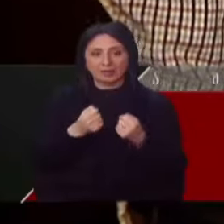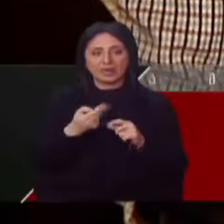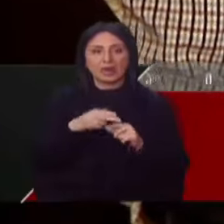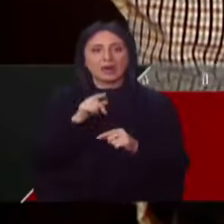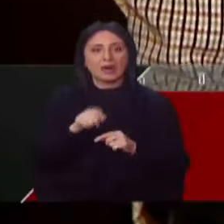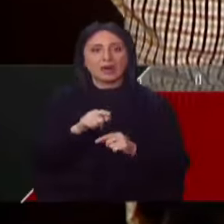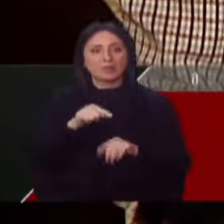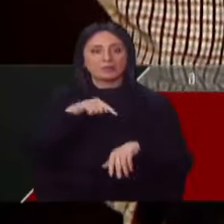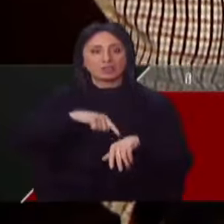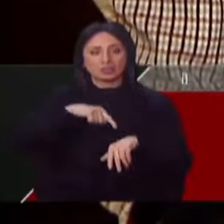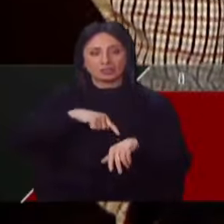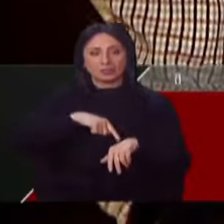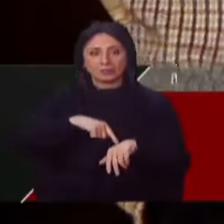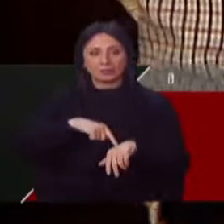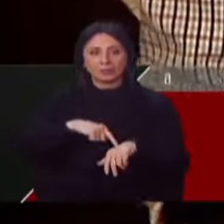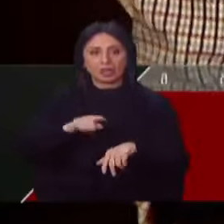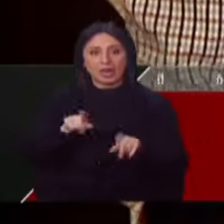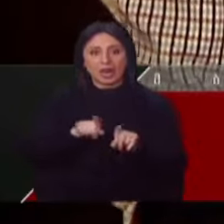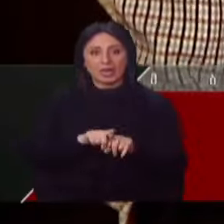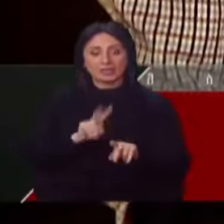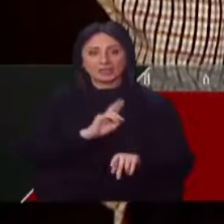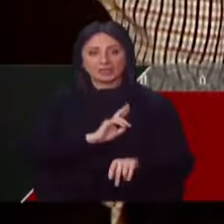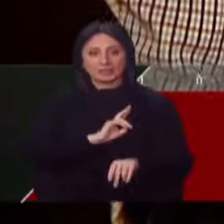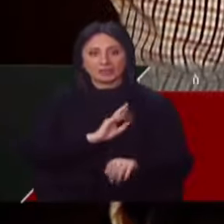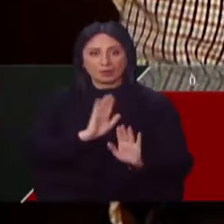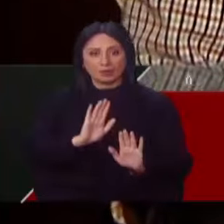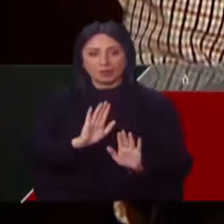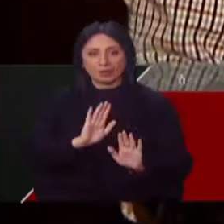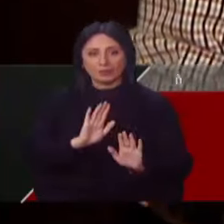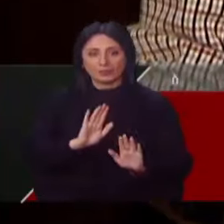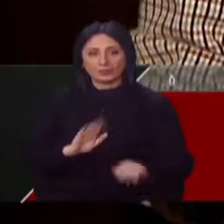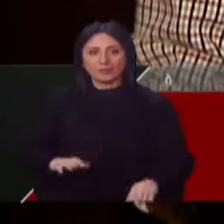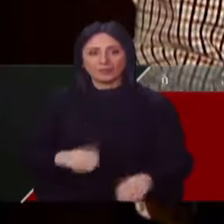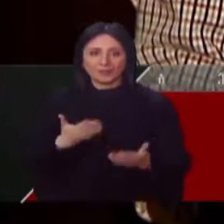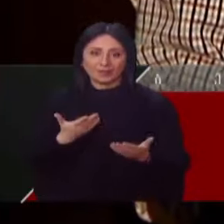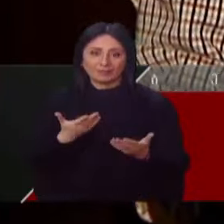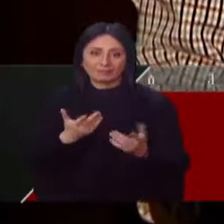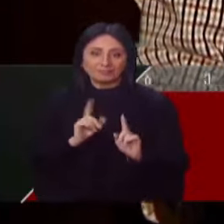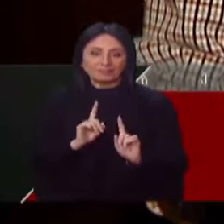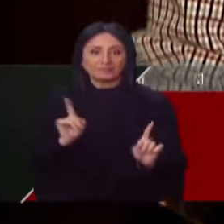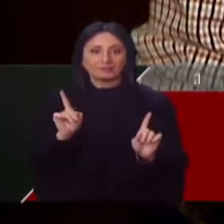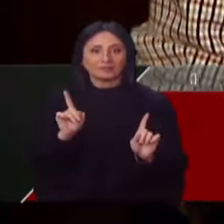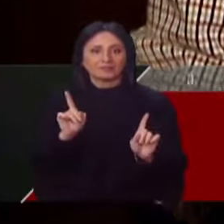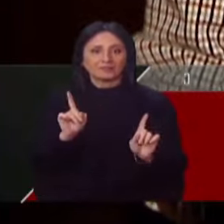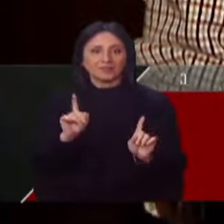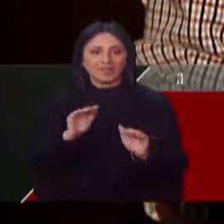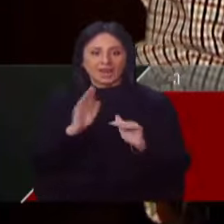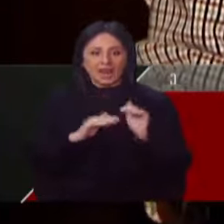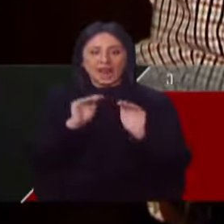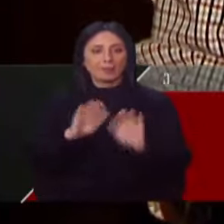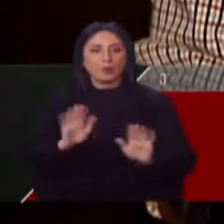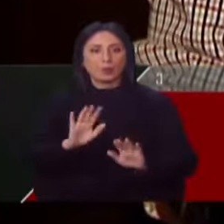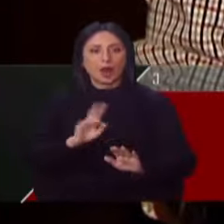am șegrdznebas rom asetisi oarulia. Ravacnaeri, helmiu